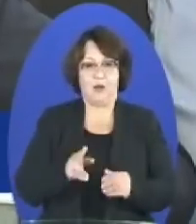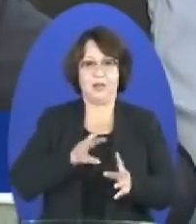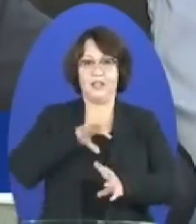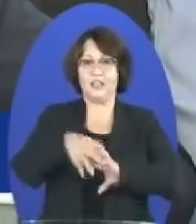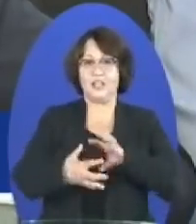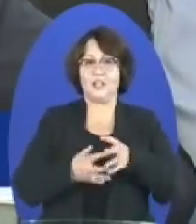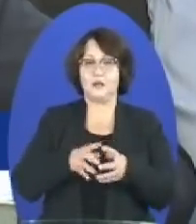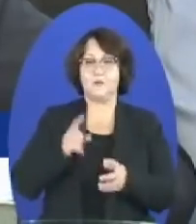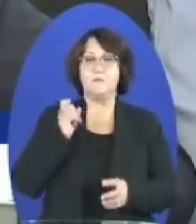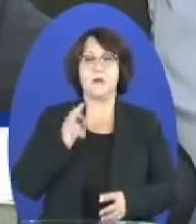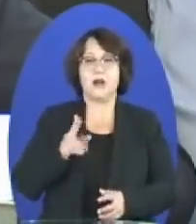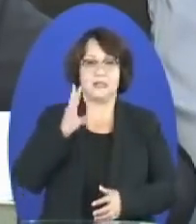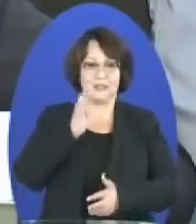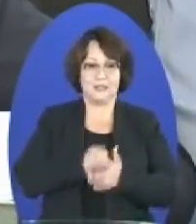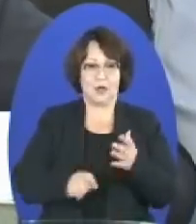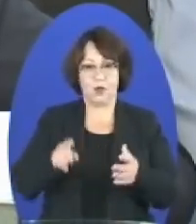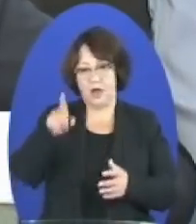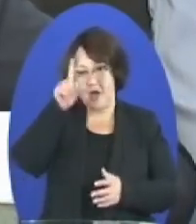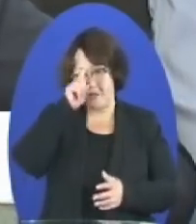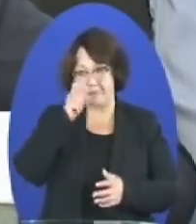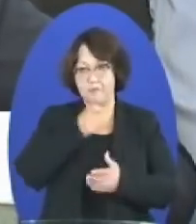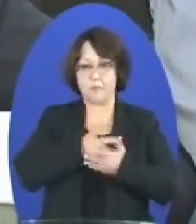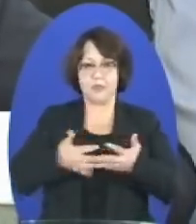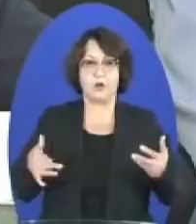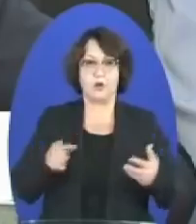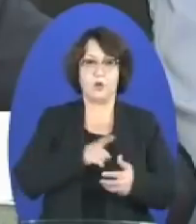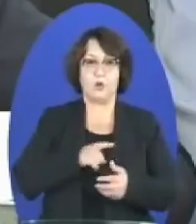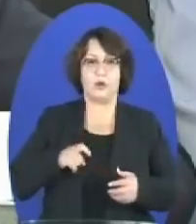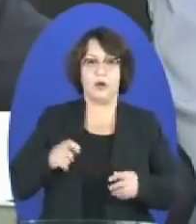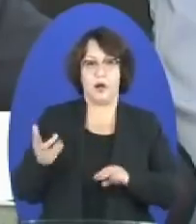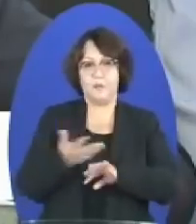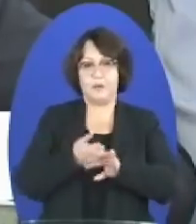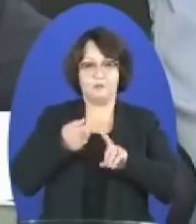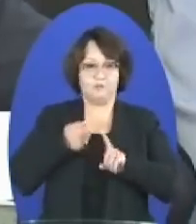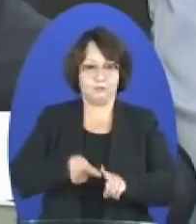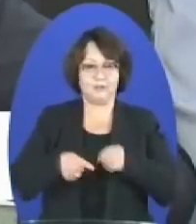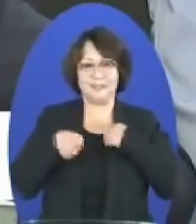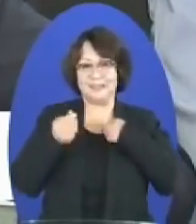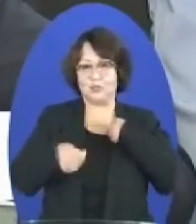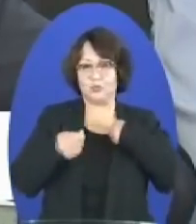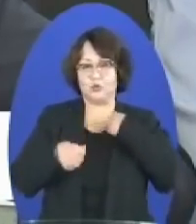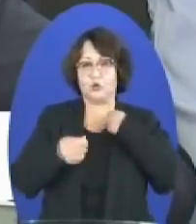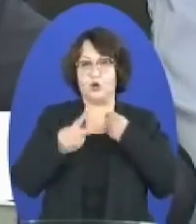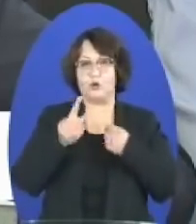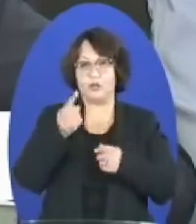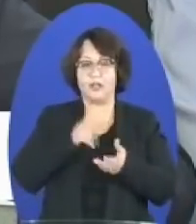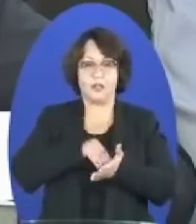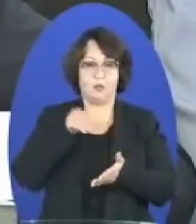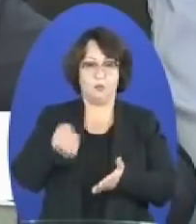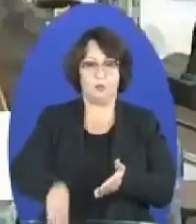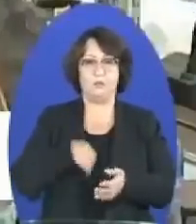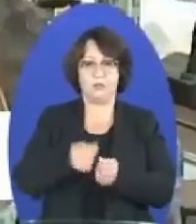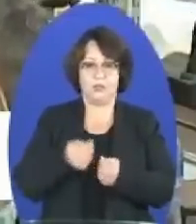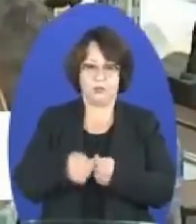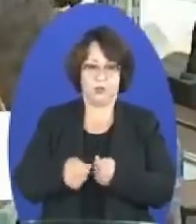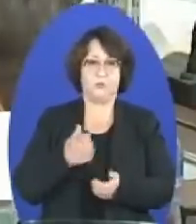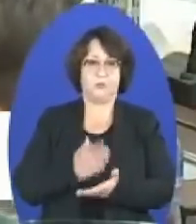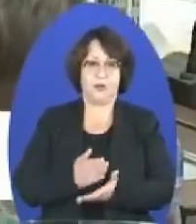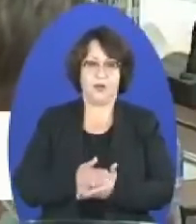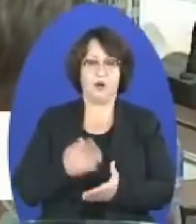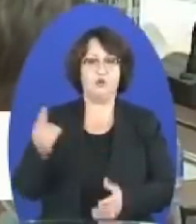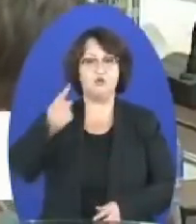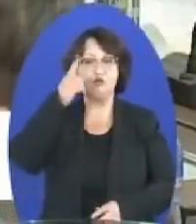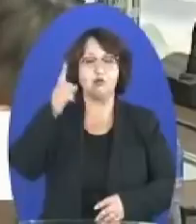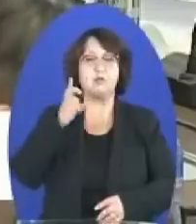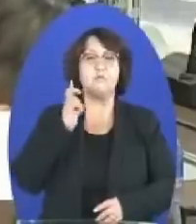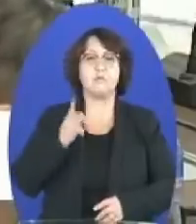ийм эмнэлгийн хэрэгсэл, хувийн хамгаалалт хэрэгсэл бол одоогоор яг зарцуулсан нэг 21 орчим тэрбум төгрөг зарцуулсан. Өндөржүүлсэн